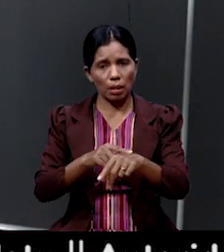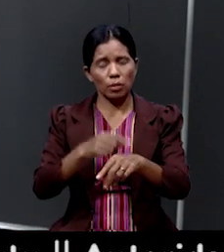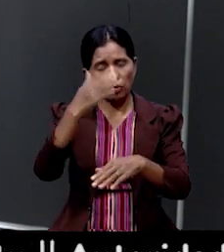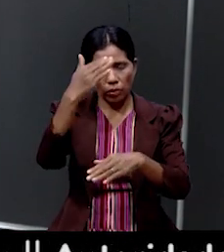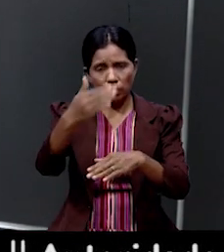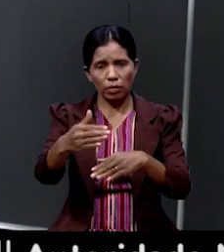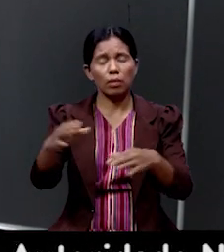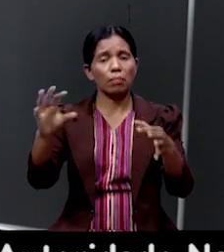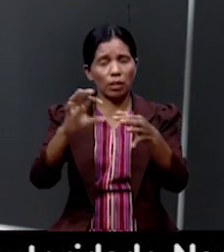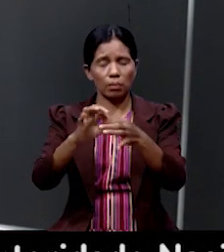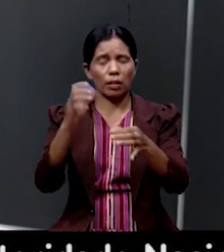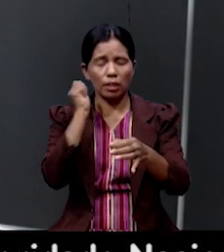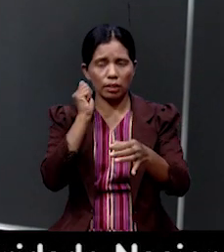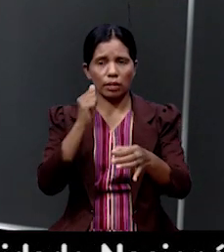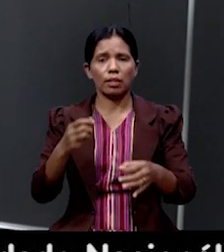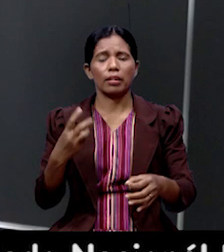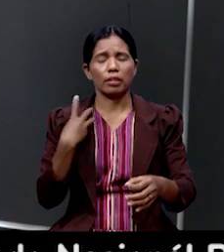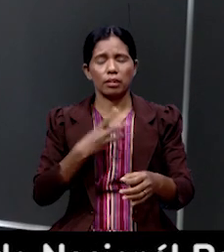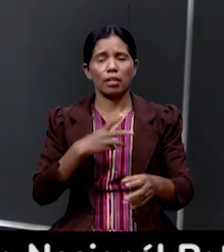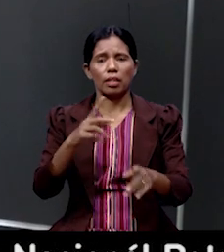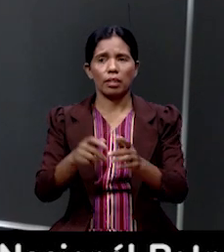jadi anggota ASEAN, akan banyak sekali